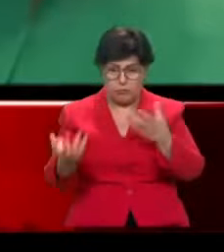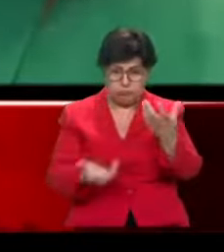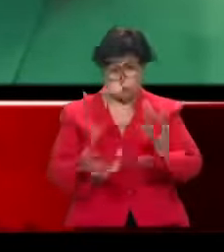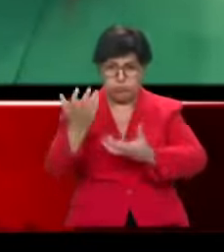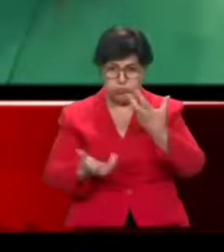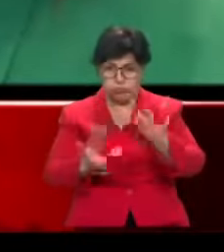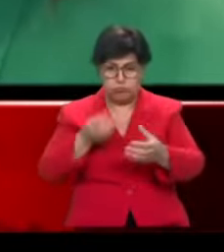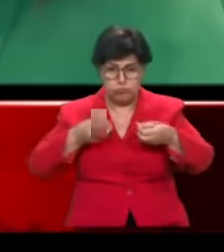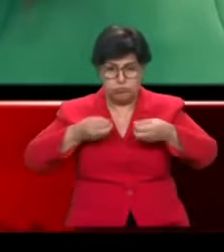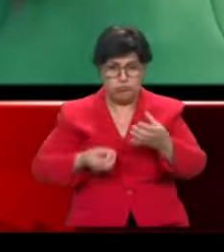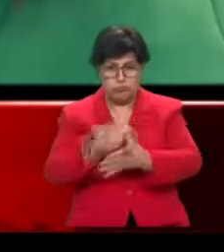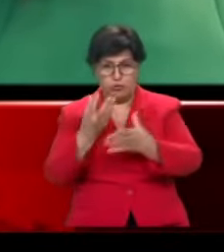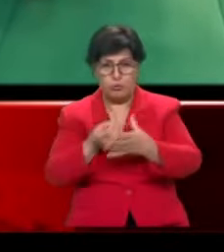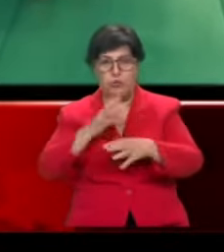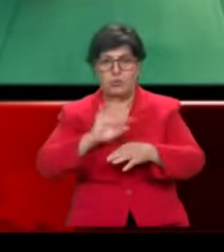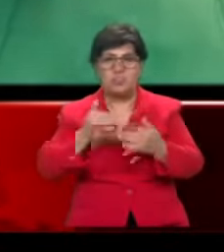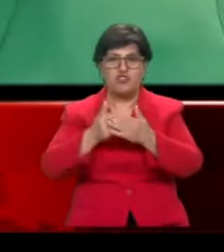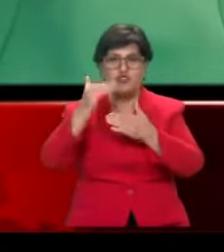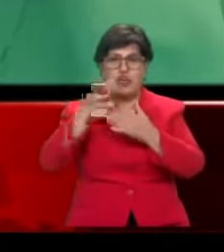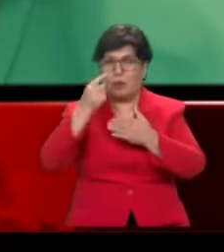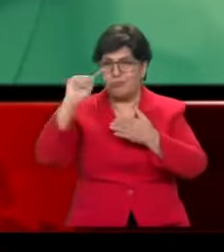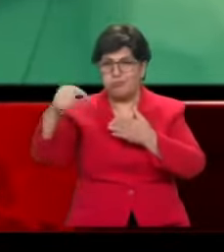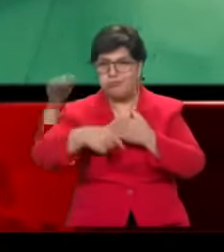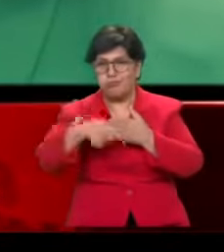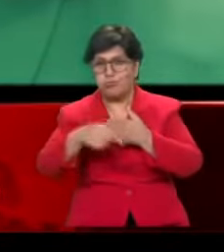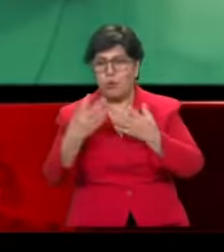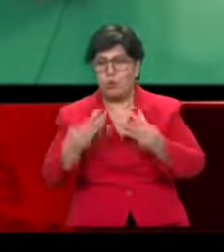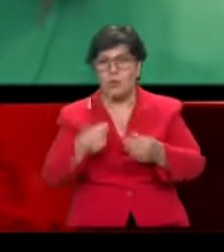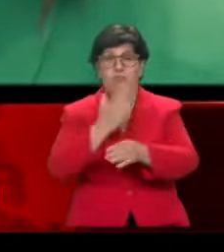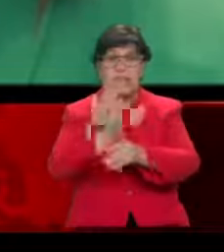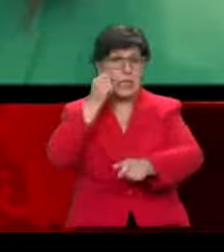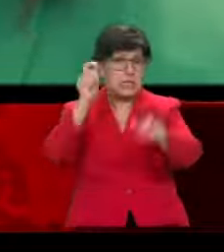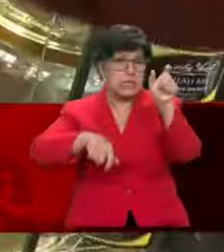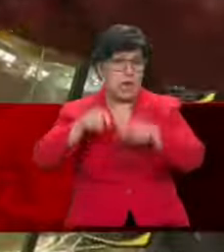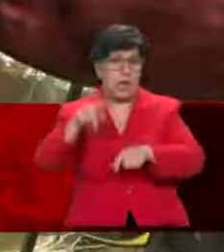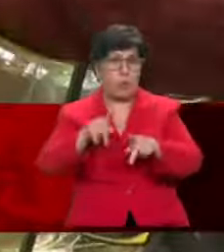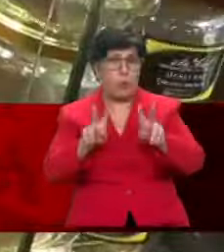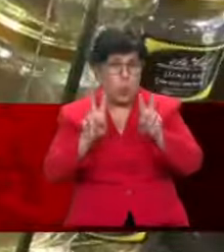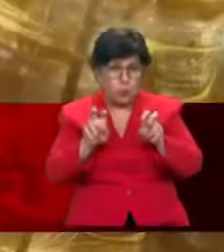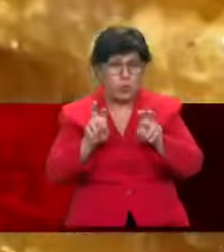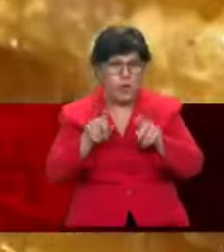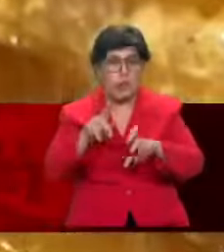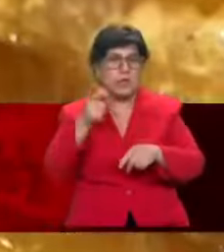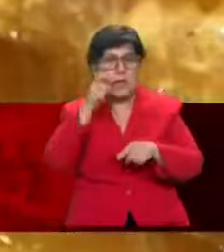Dolayısıyla dışarıdan bir müdahale olduğu ortada. Vatandaşlar da bu konuda dikkatli olsunlar.